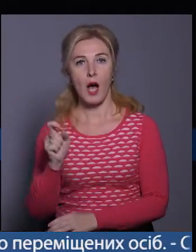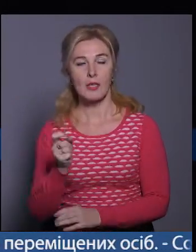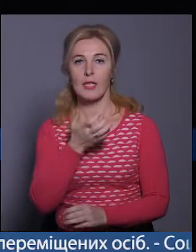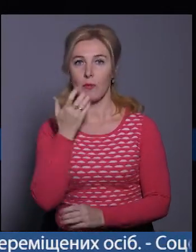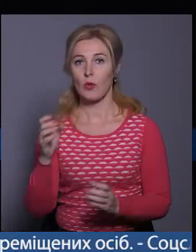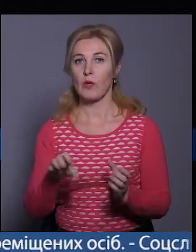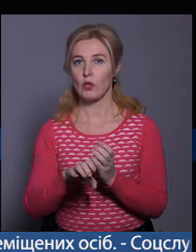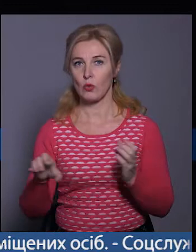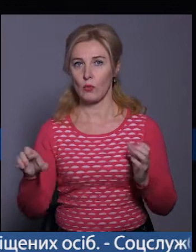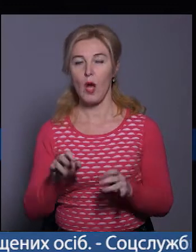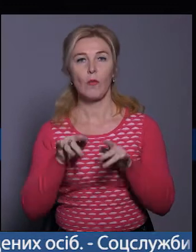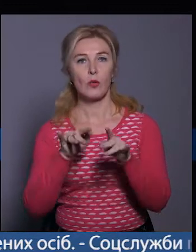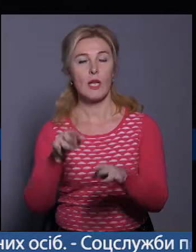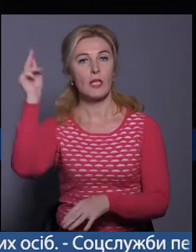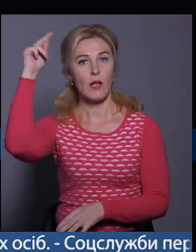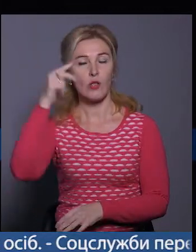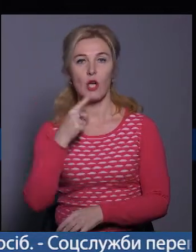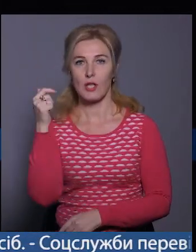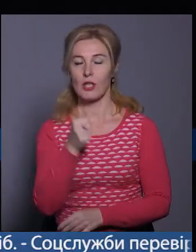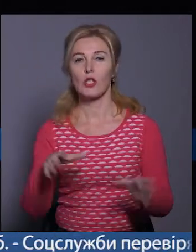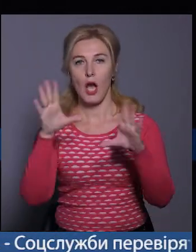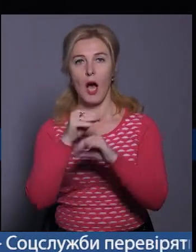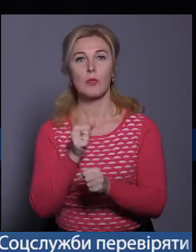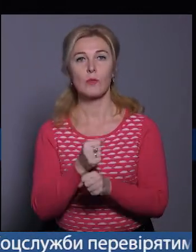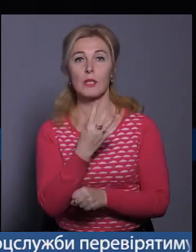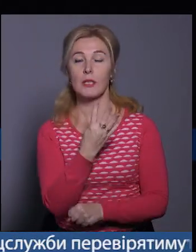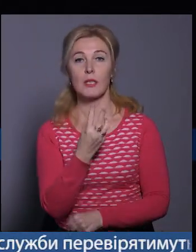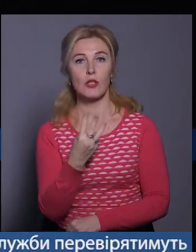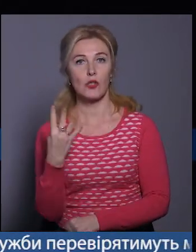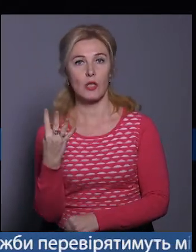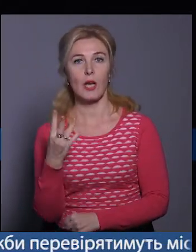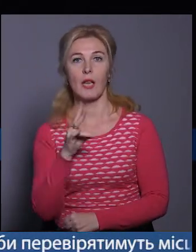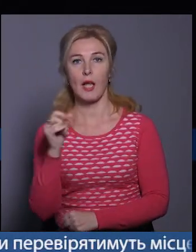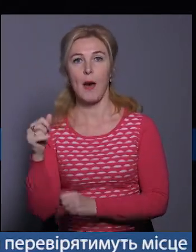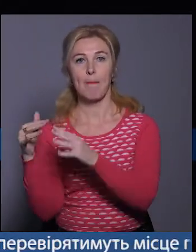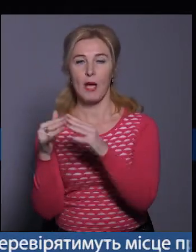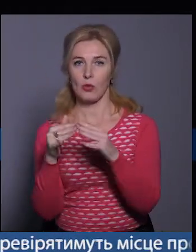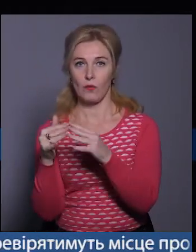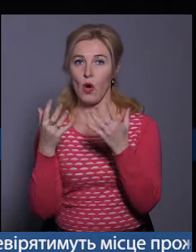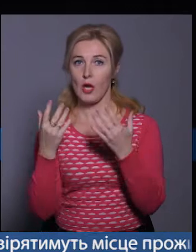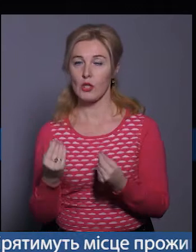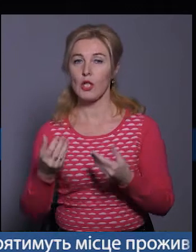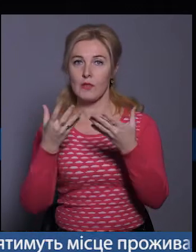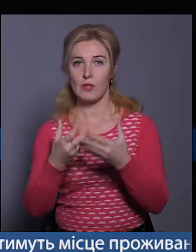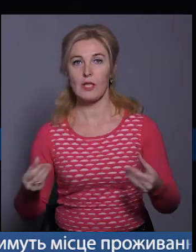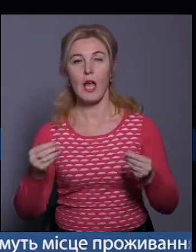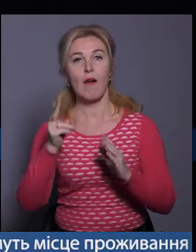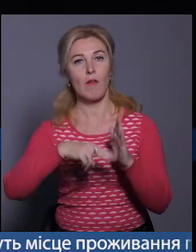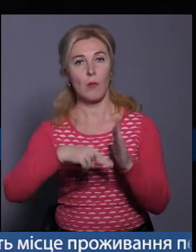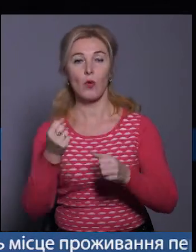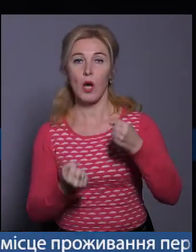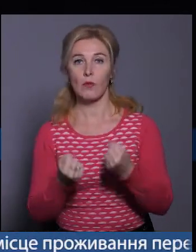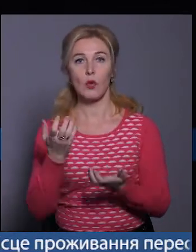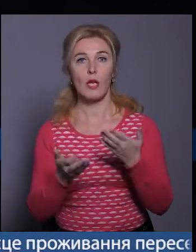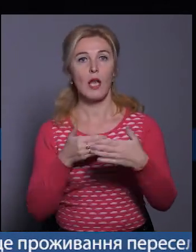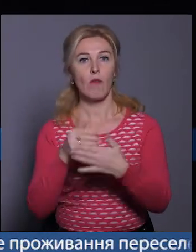теплових труб. В процесі навчання за тиждень встигають зробити 3-4 пічки на передову. А ще з весни фарбують автівки, котрі